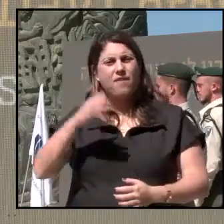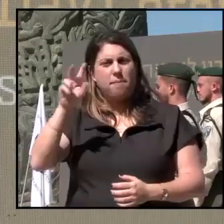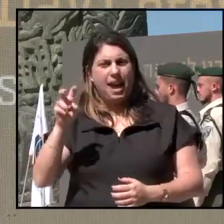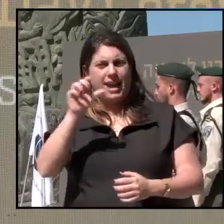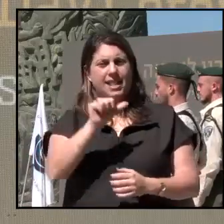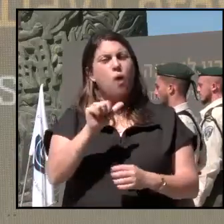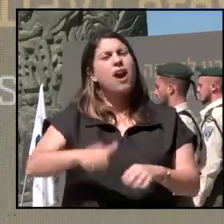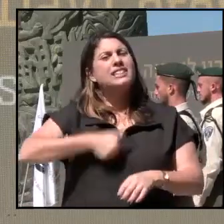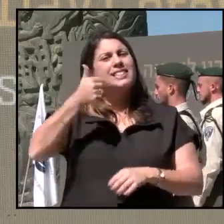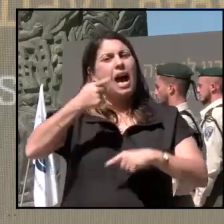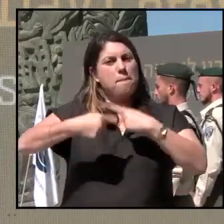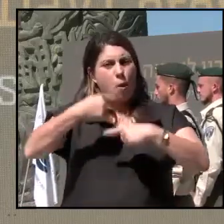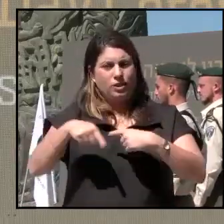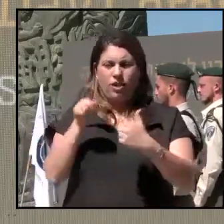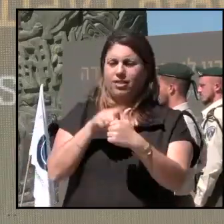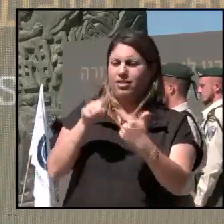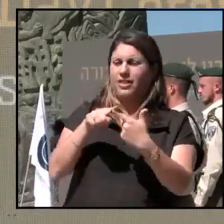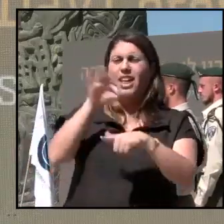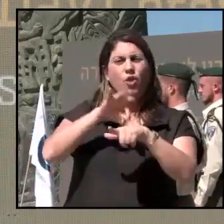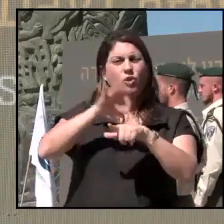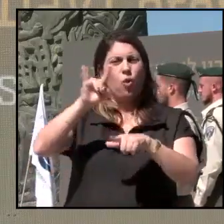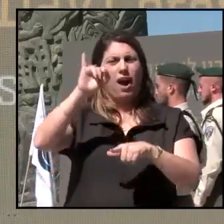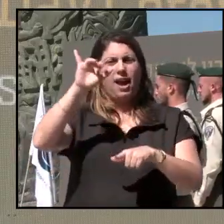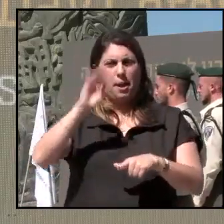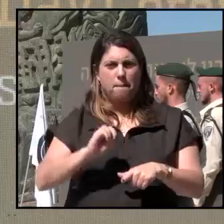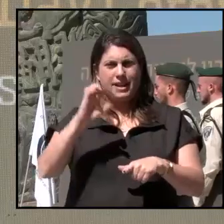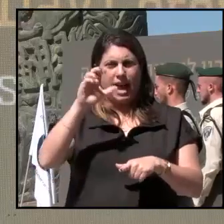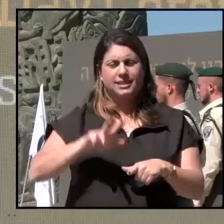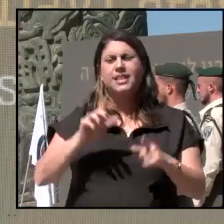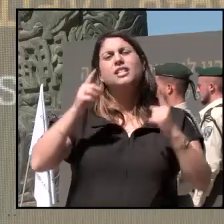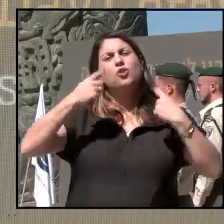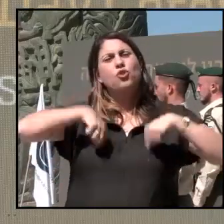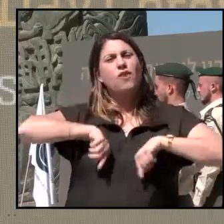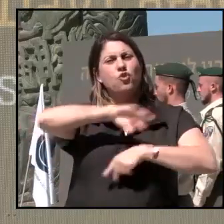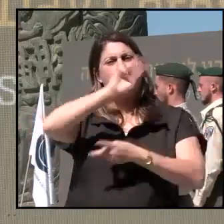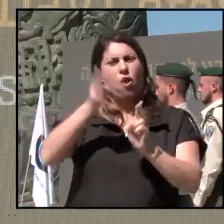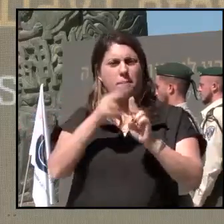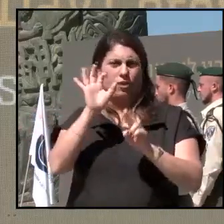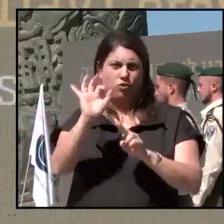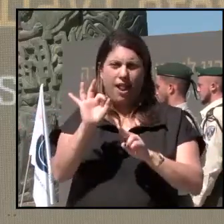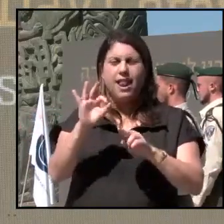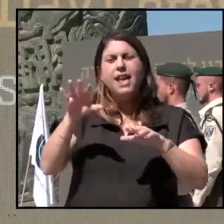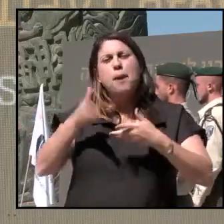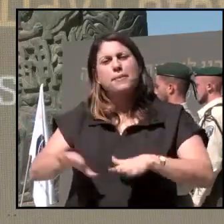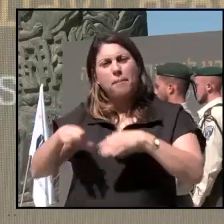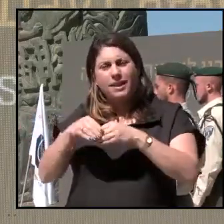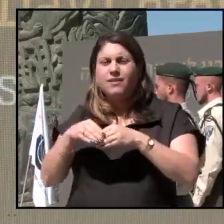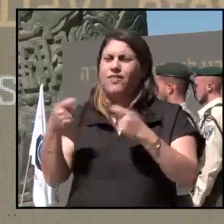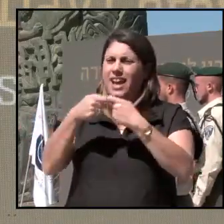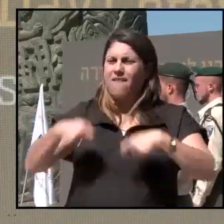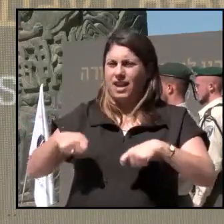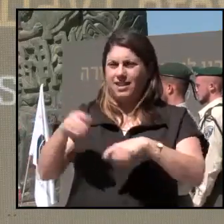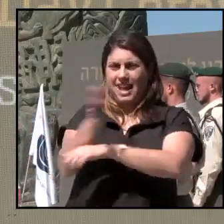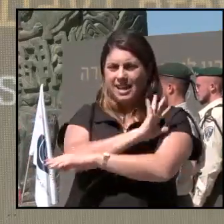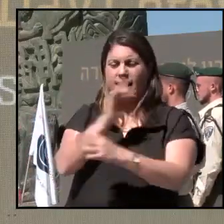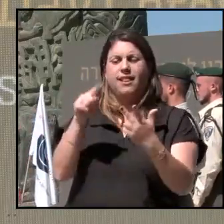המורשת, דוקטור חיים כץ, יושב ראש המרכז העולמי של בני ברית וחבר דירקטוריון קק"ל, מר